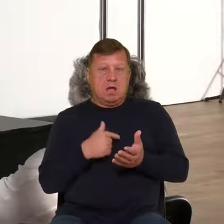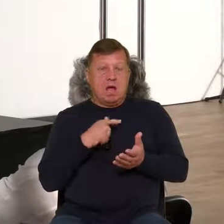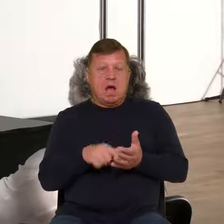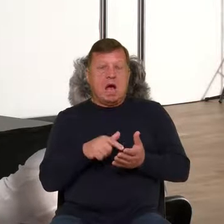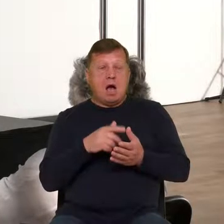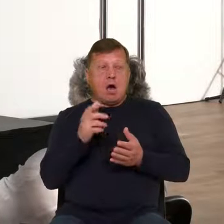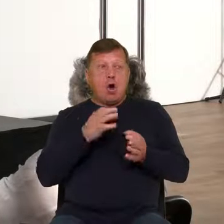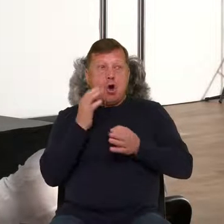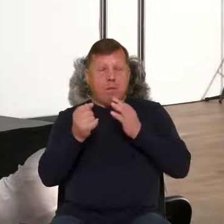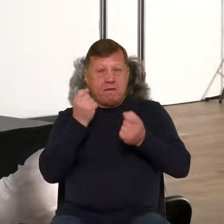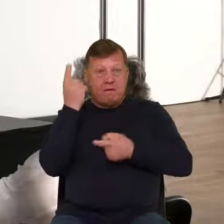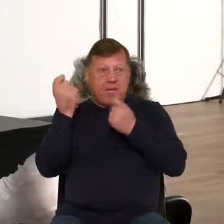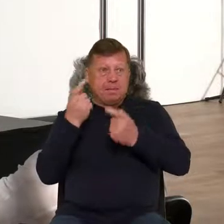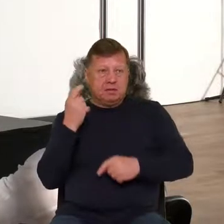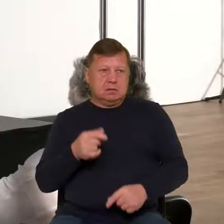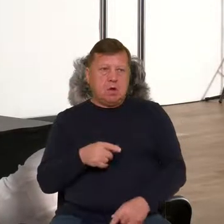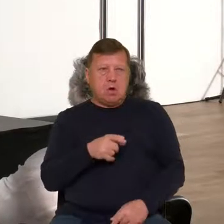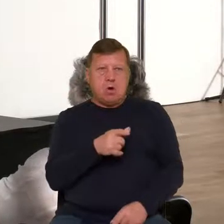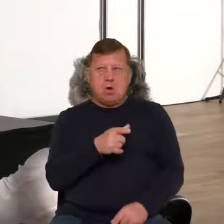wymyślam historię. Oni powiedzieli okej.